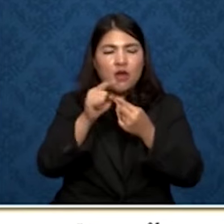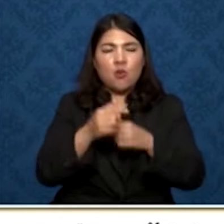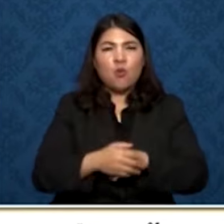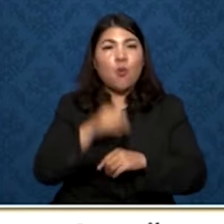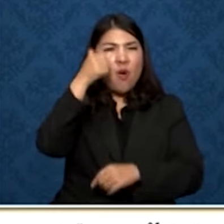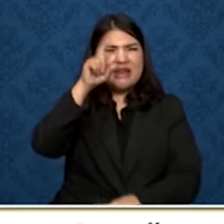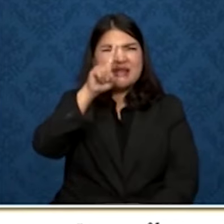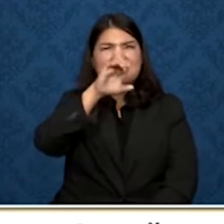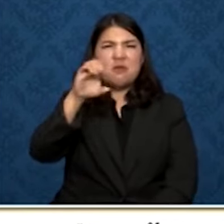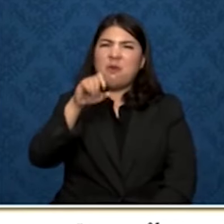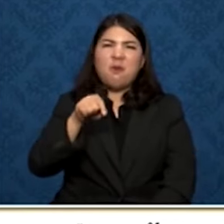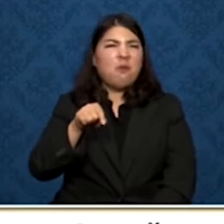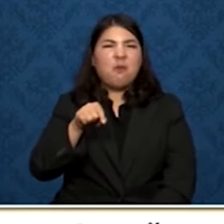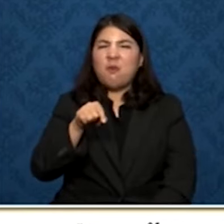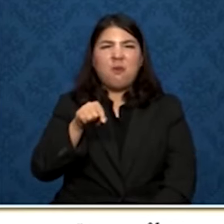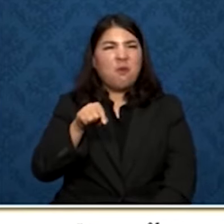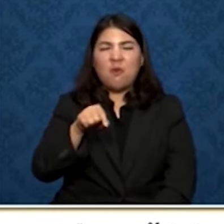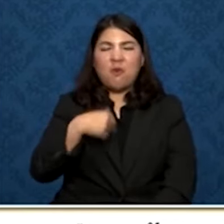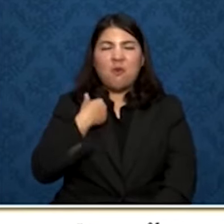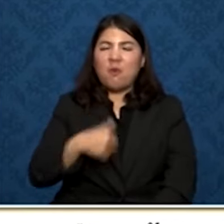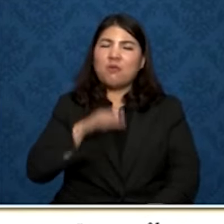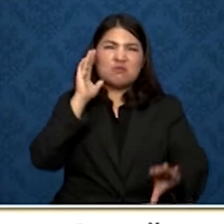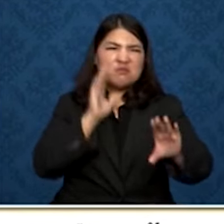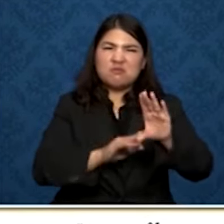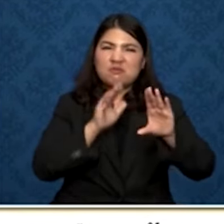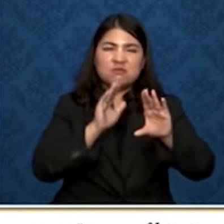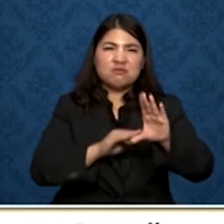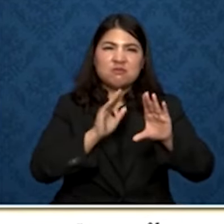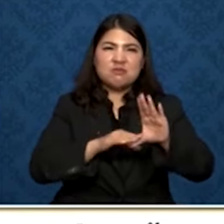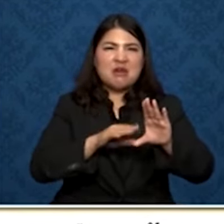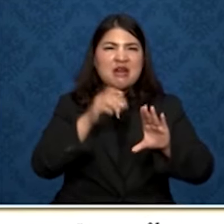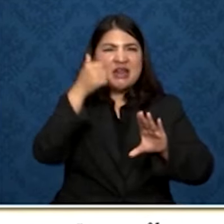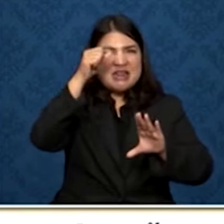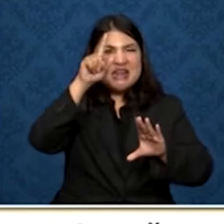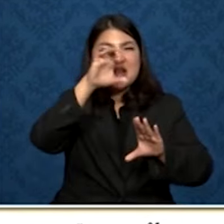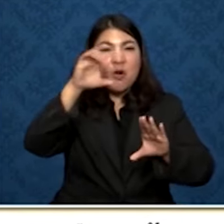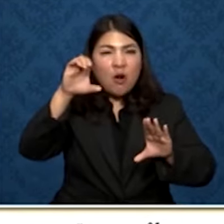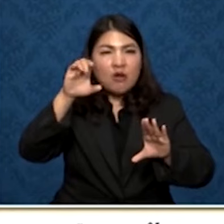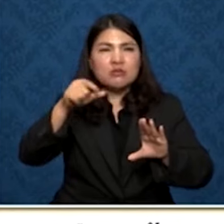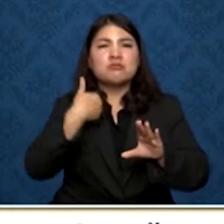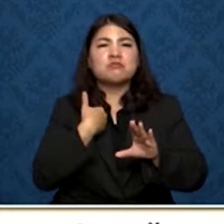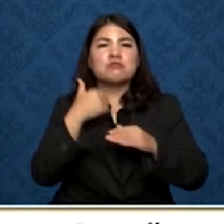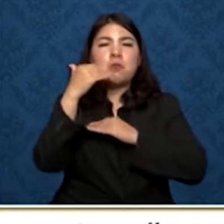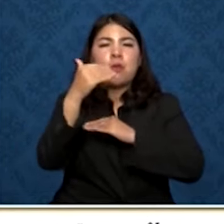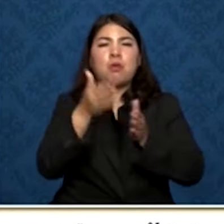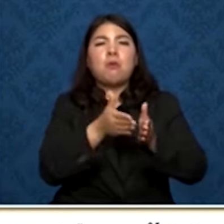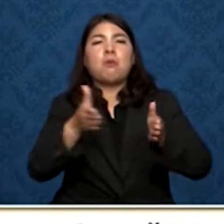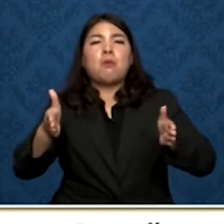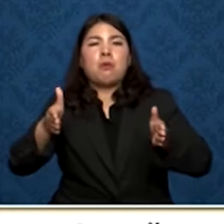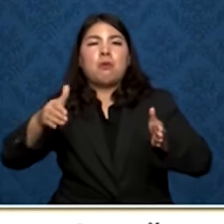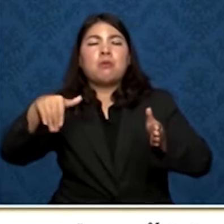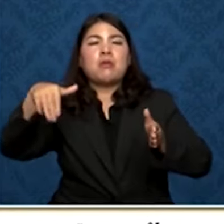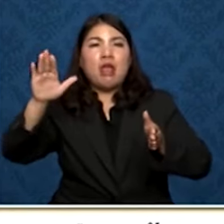Stacy ลลงหาเบียรได้ 100 วนแก ซึ่งเลย กำหนดมาแล้วนะครับอีก 6 เดือนครับ